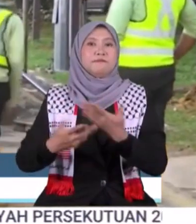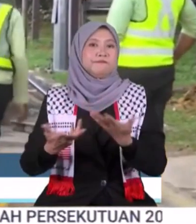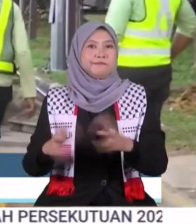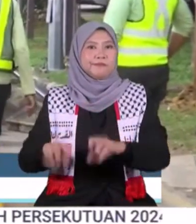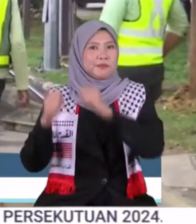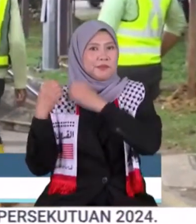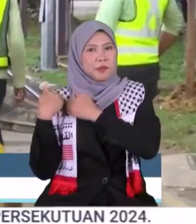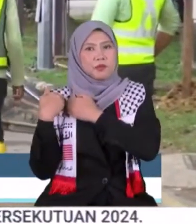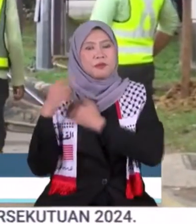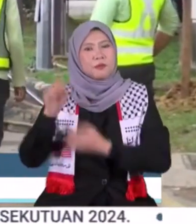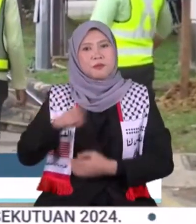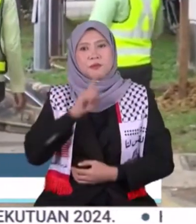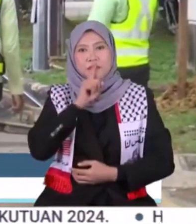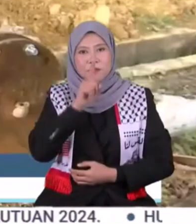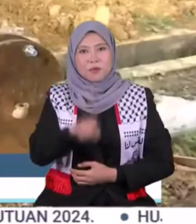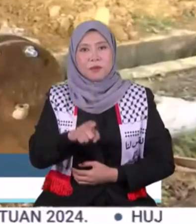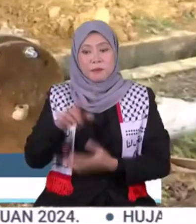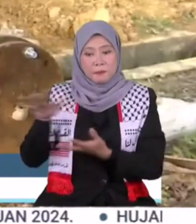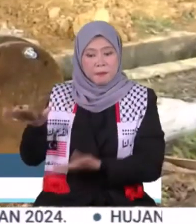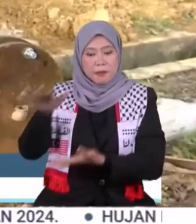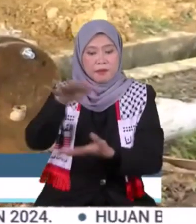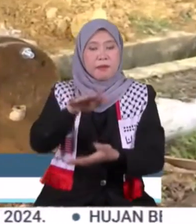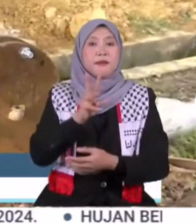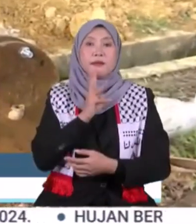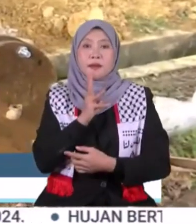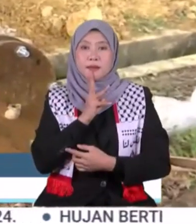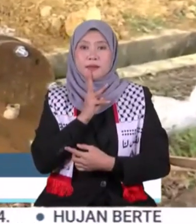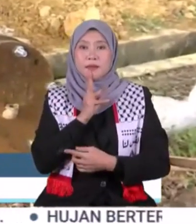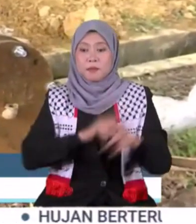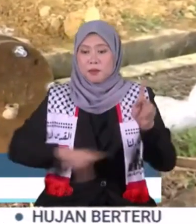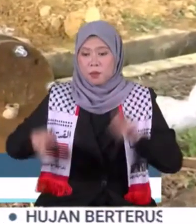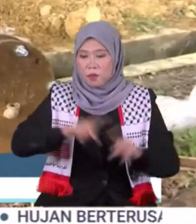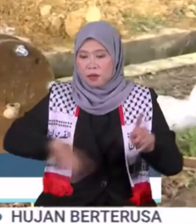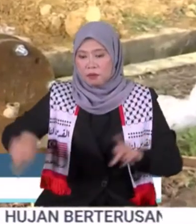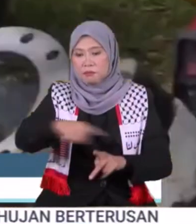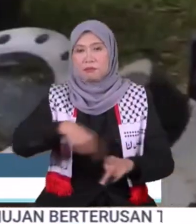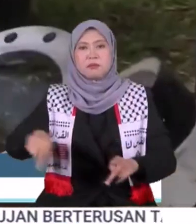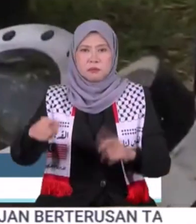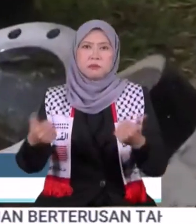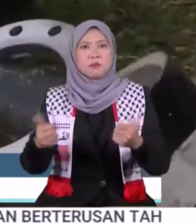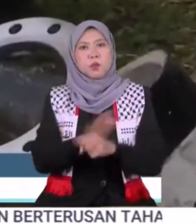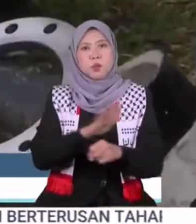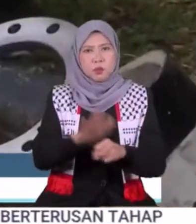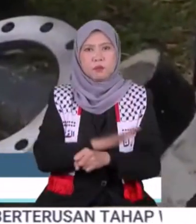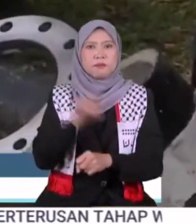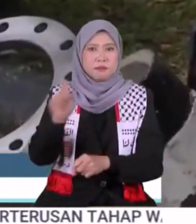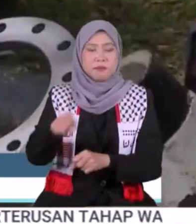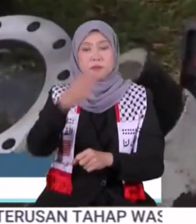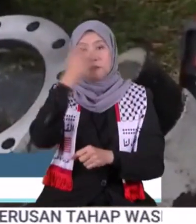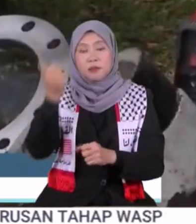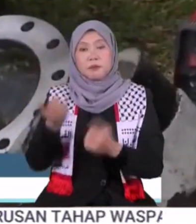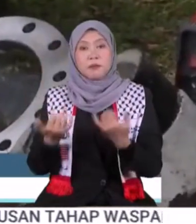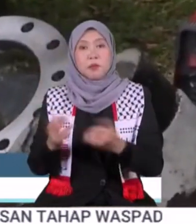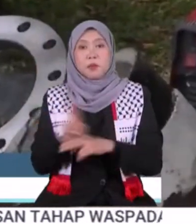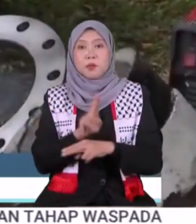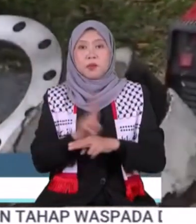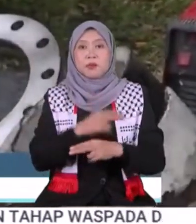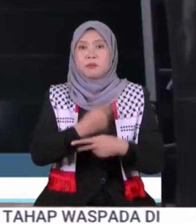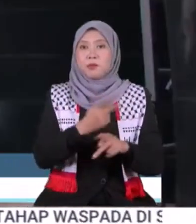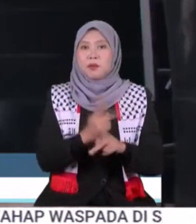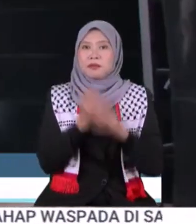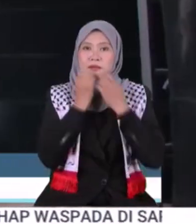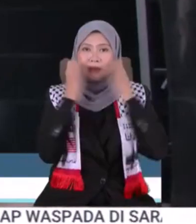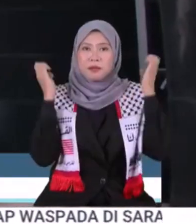berwajib bagi memastikan bekalan air kepada orang ramai tidak terputus. Antaranya usul penggunaan